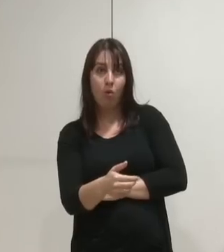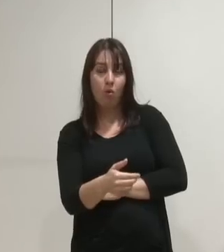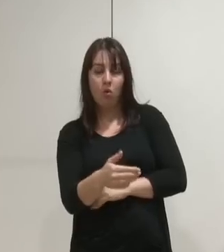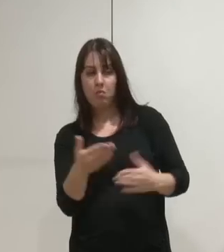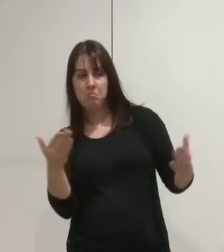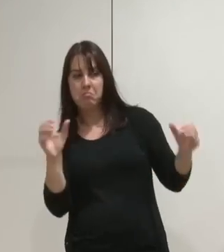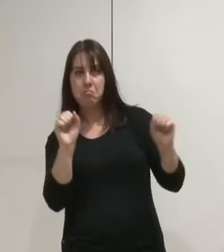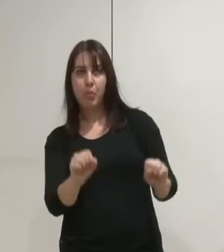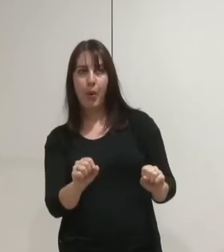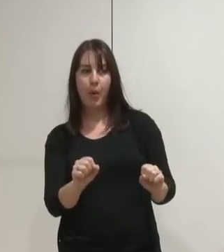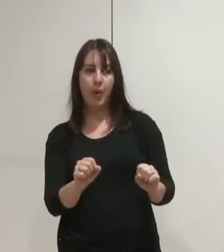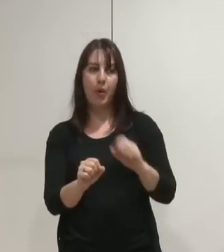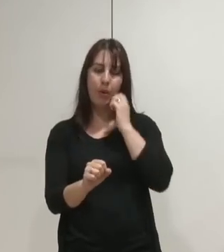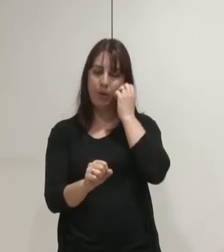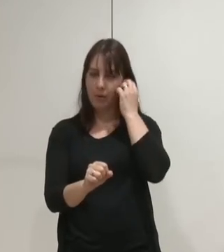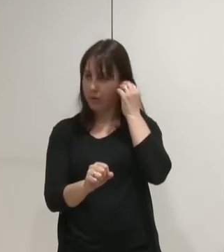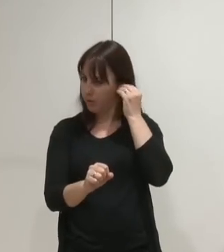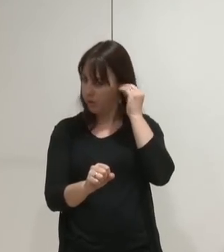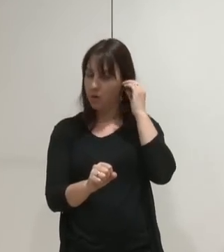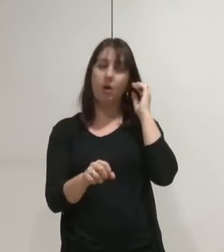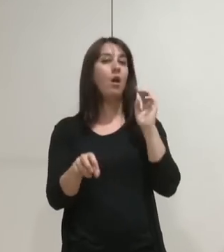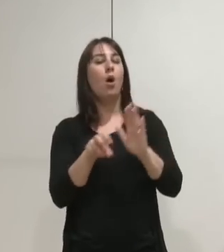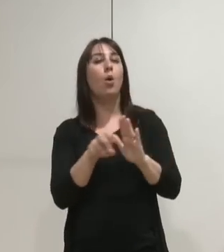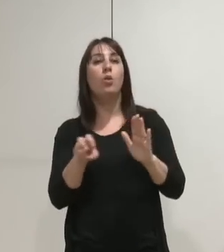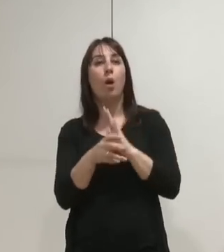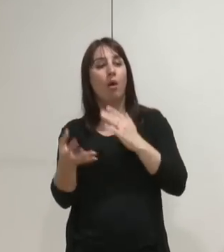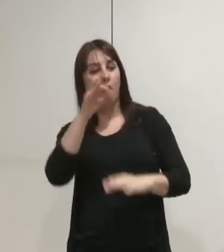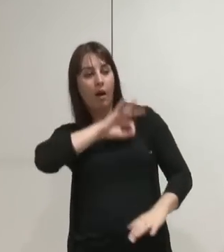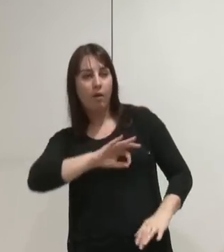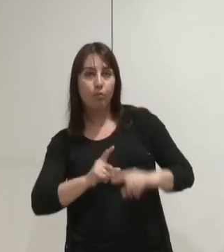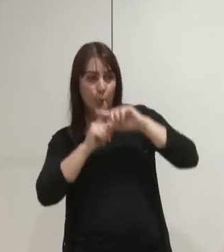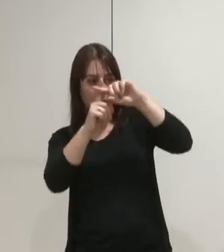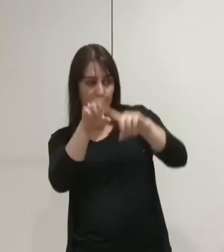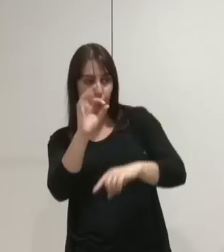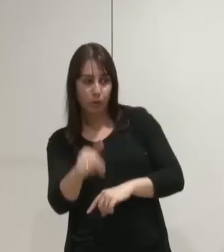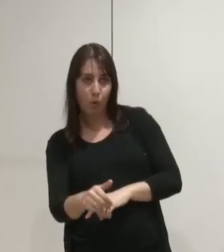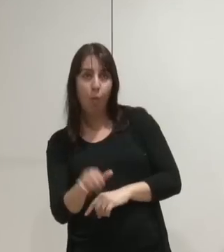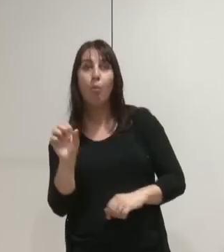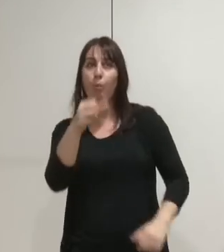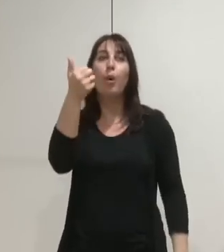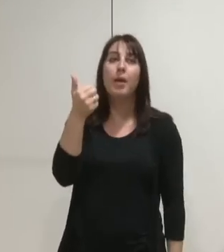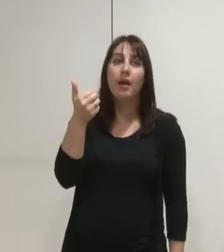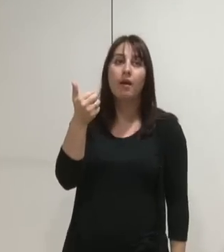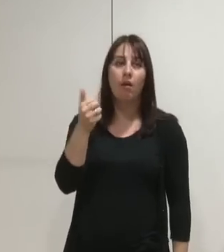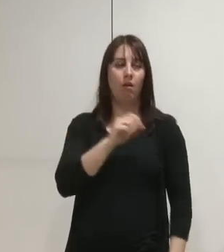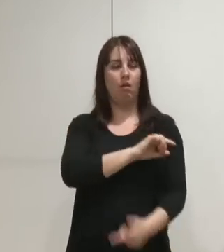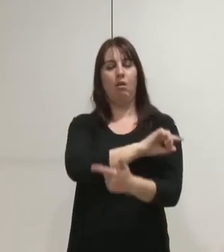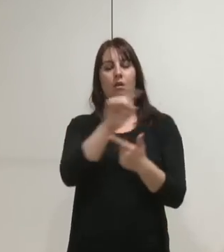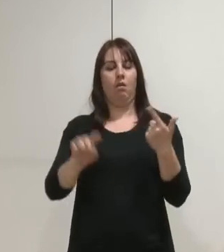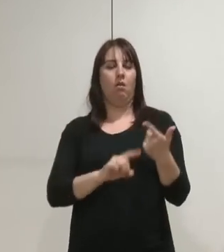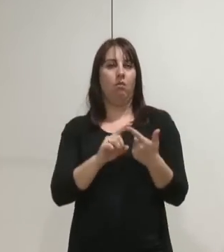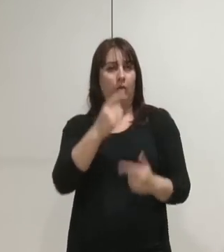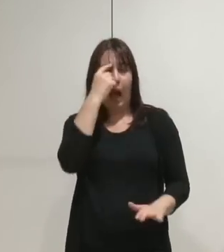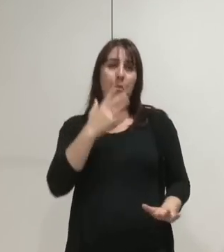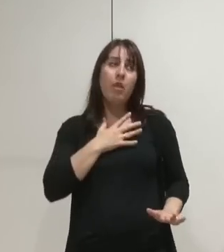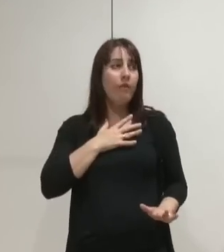retour pour l'agglomération est positif première chose il me semble que nous